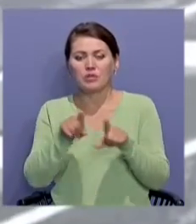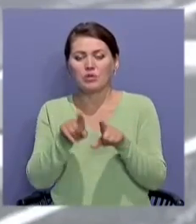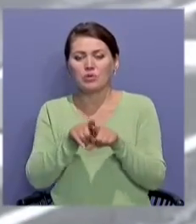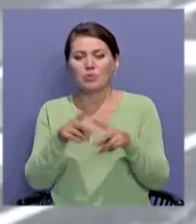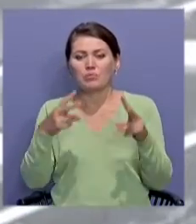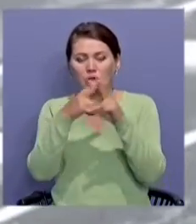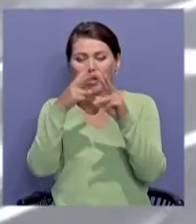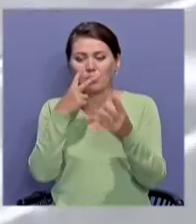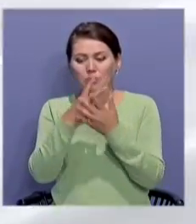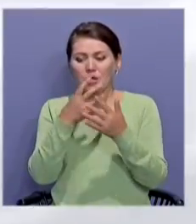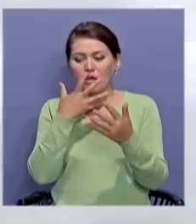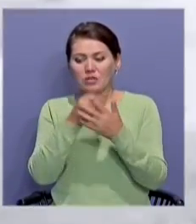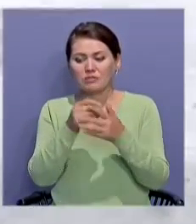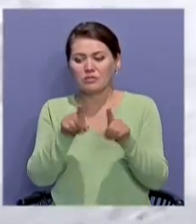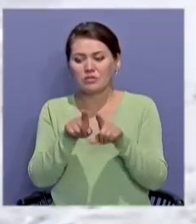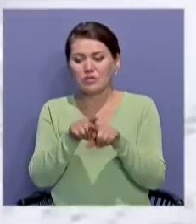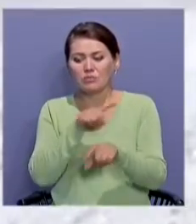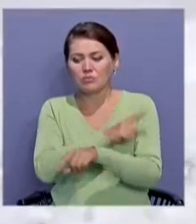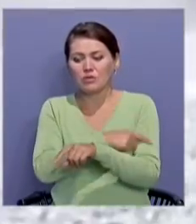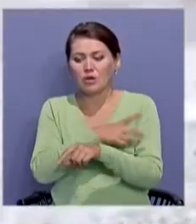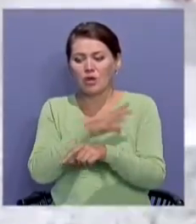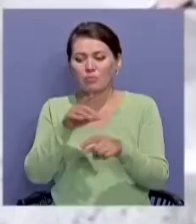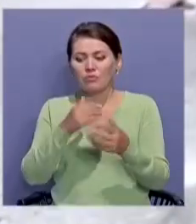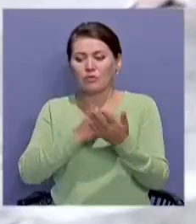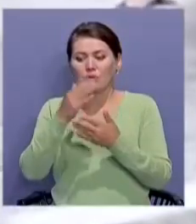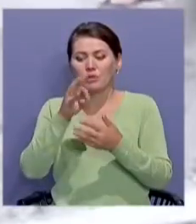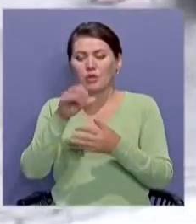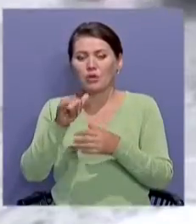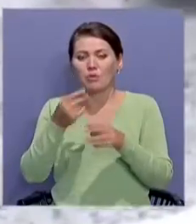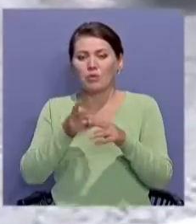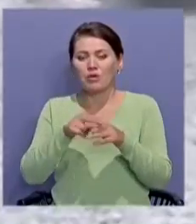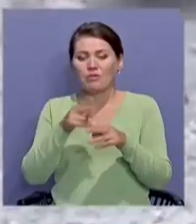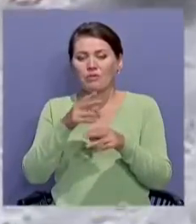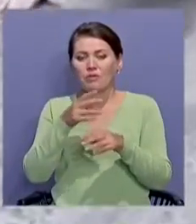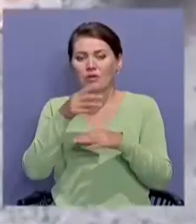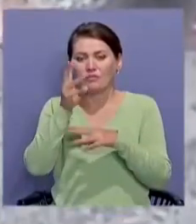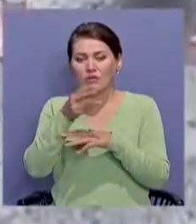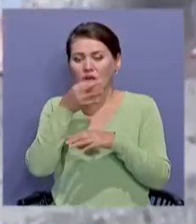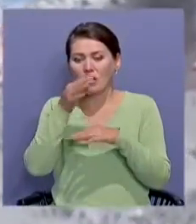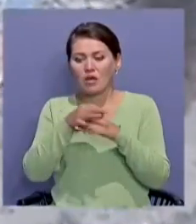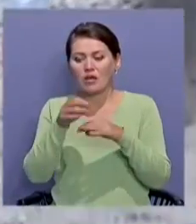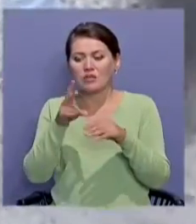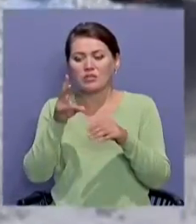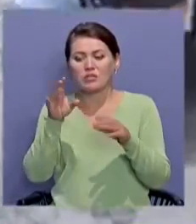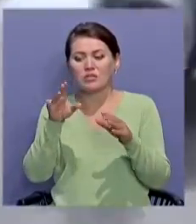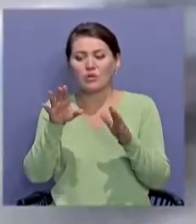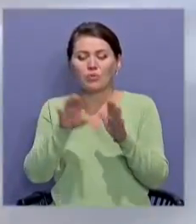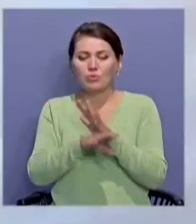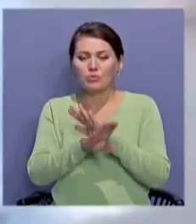и продемонстрировали свои силы узкогорного катка Медео. Причем видеоответ получился не менее